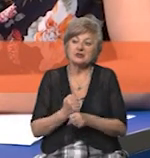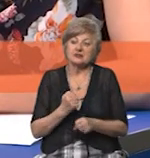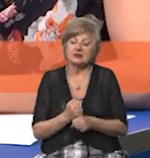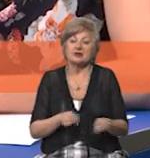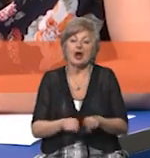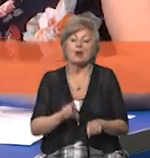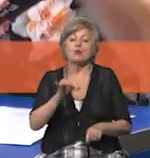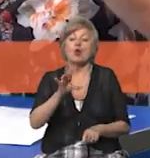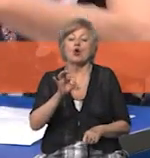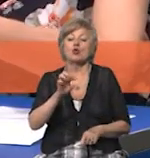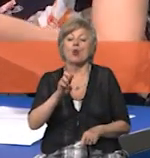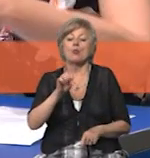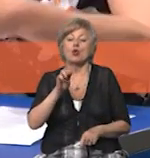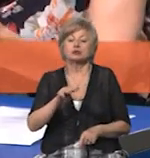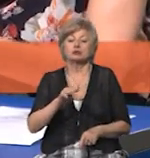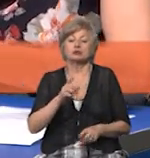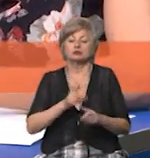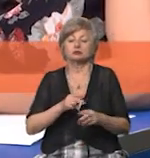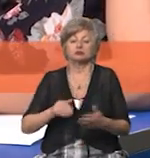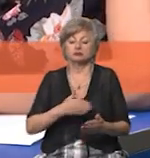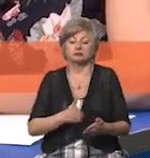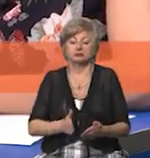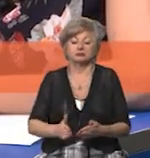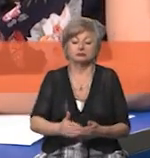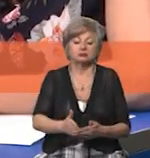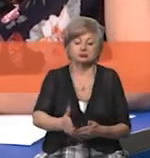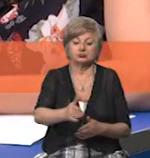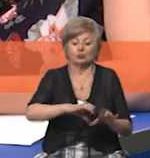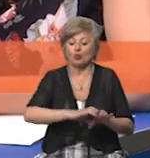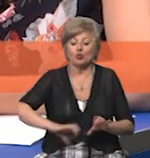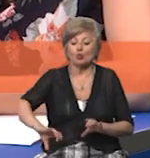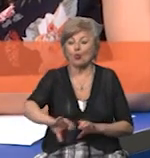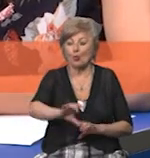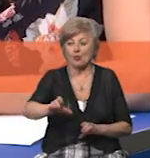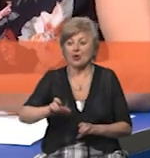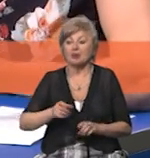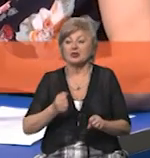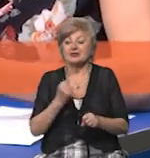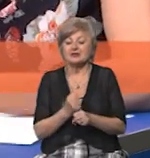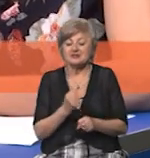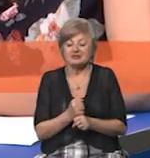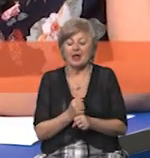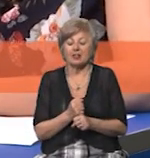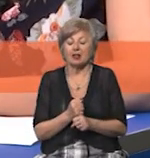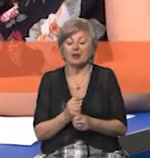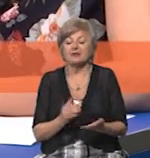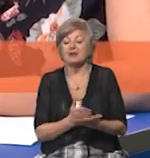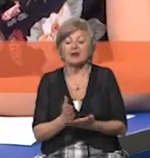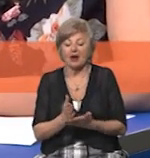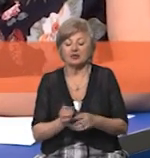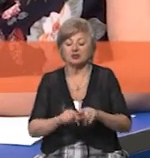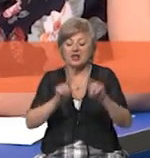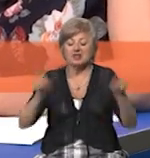робота, який би міг проїхатись по всім цим трубам і точну карту скласти, де, що, який